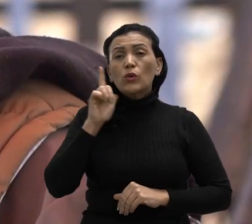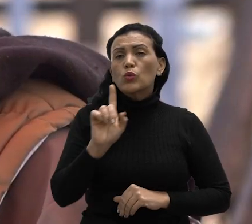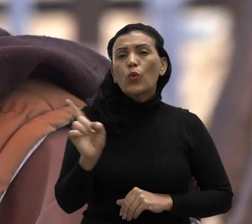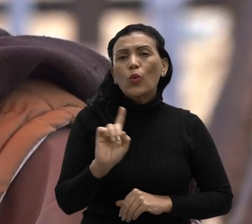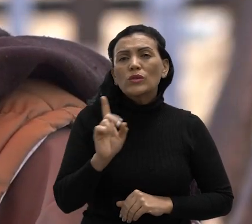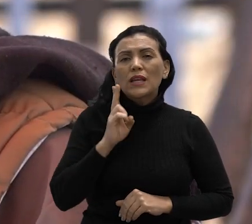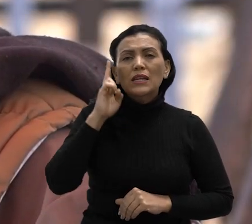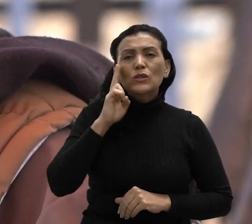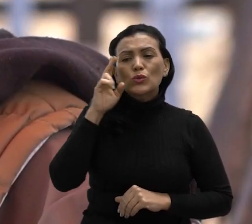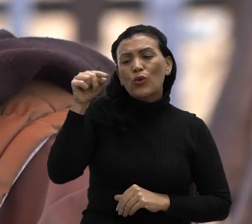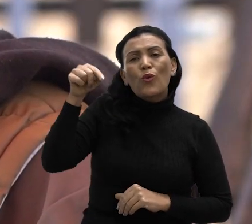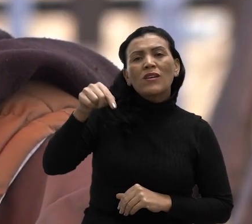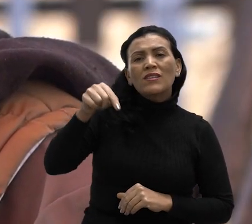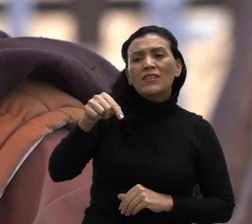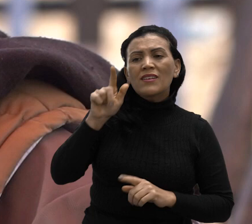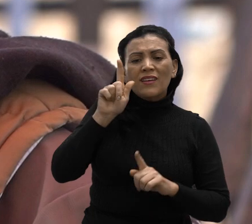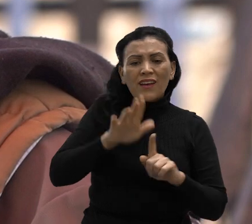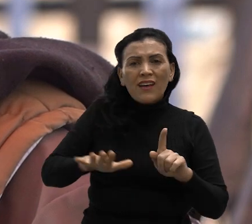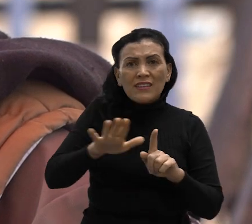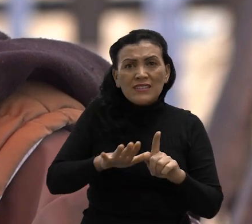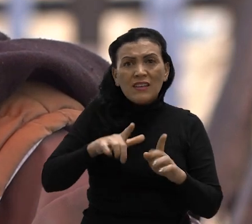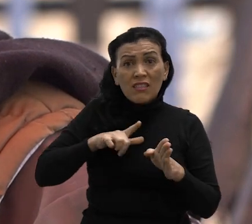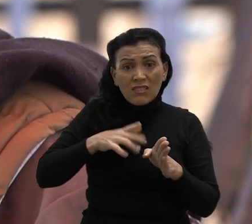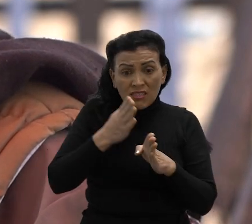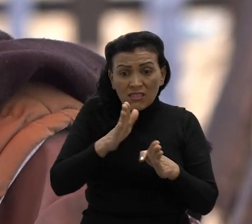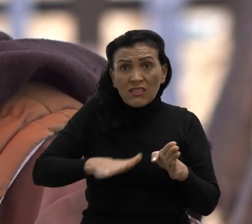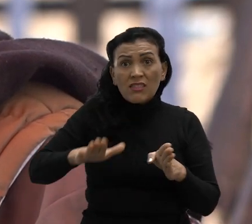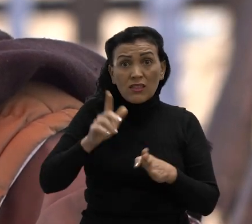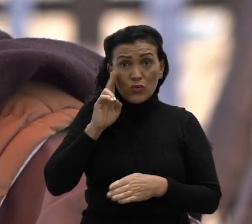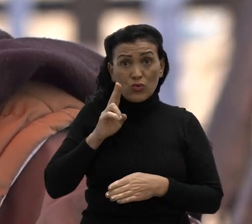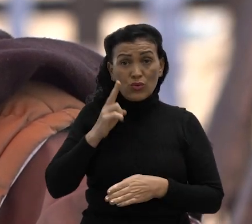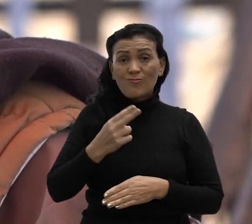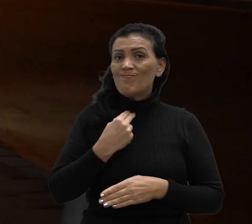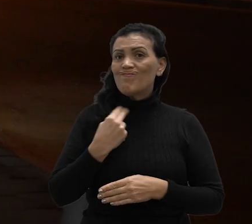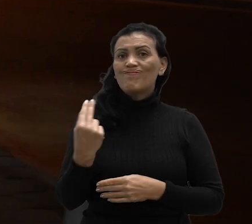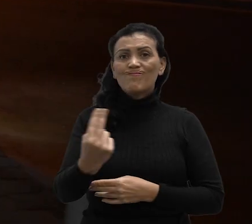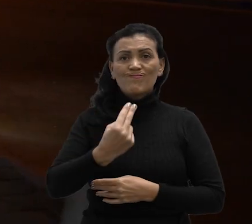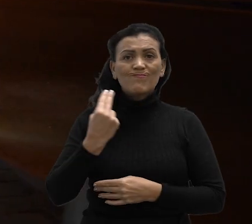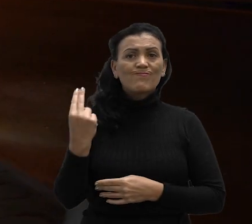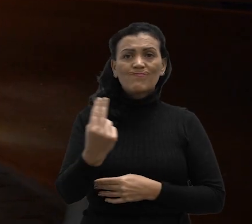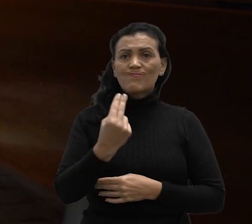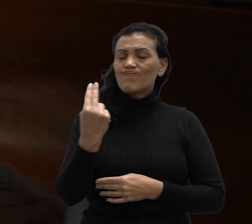غير هيك لا، غزة فيش احلام انك تكونها صح.